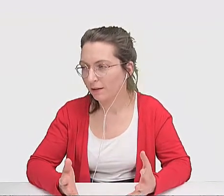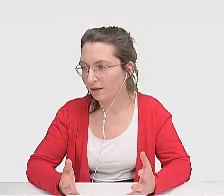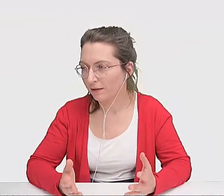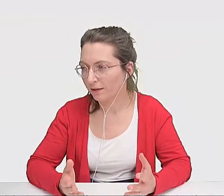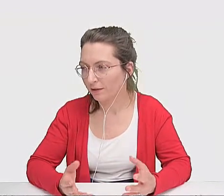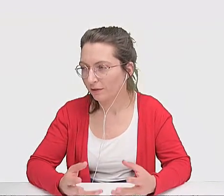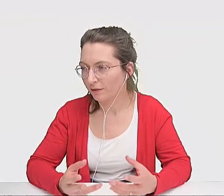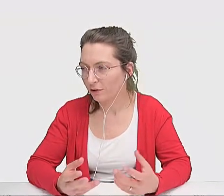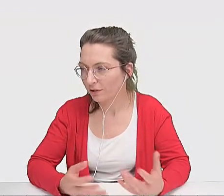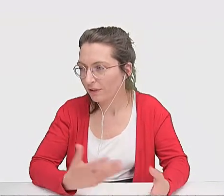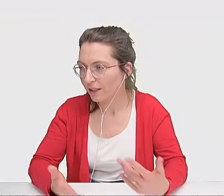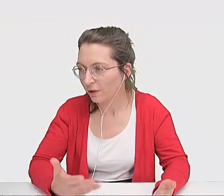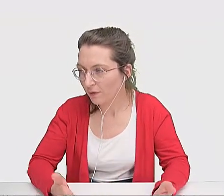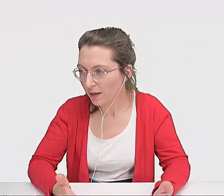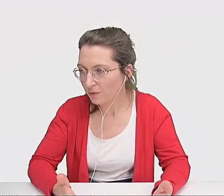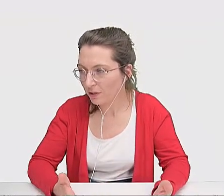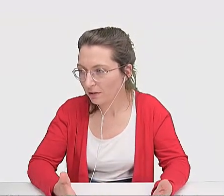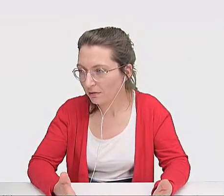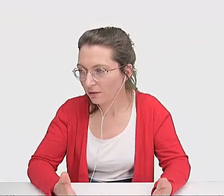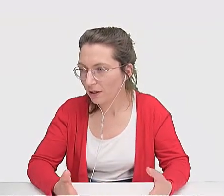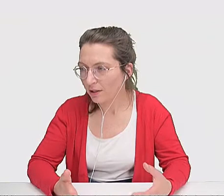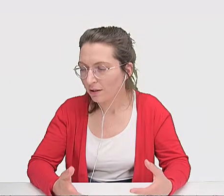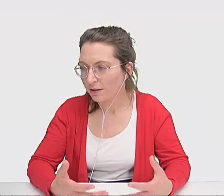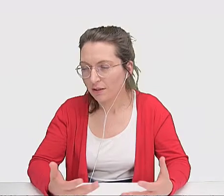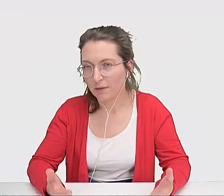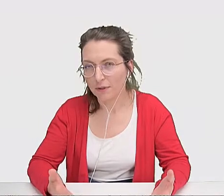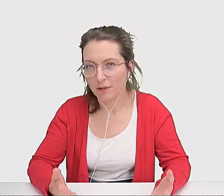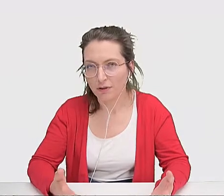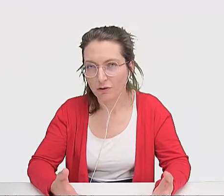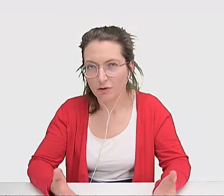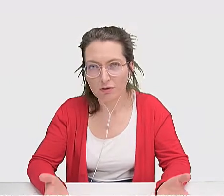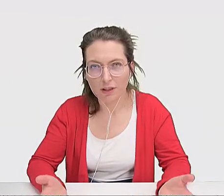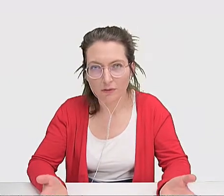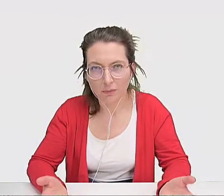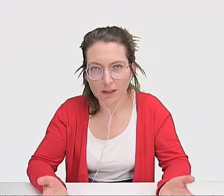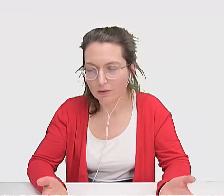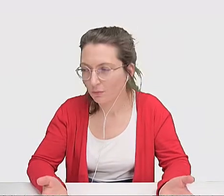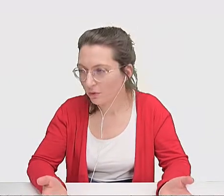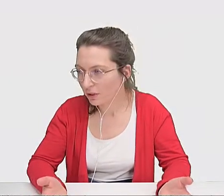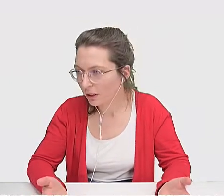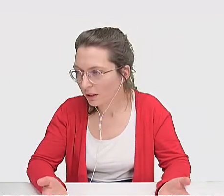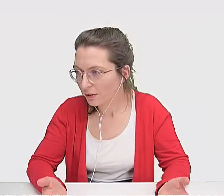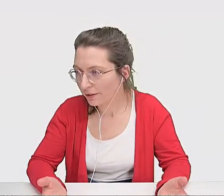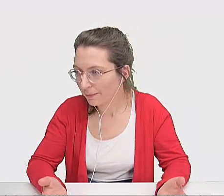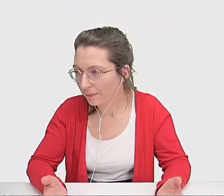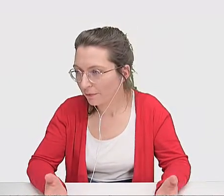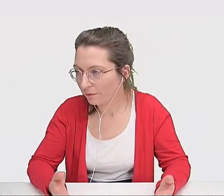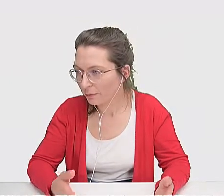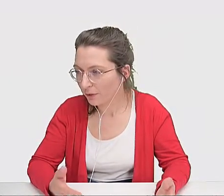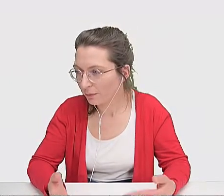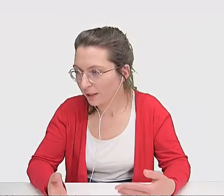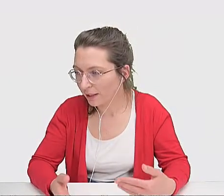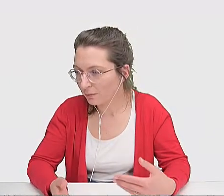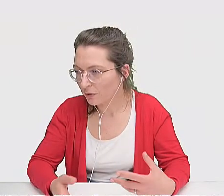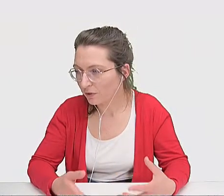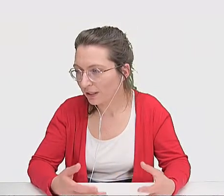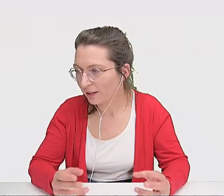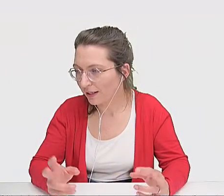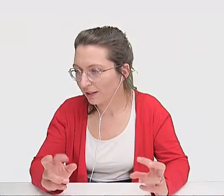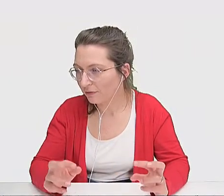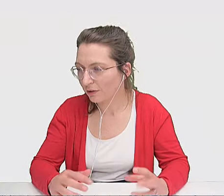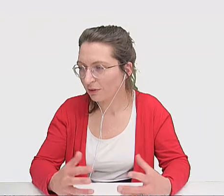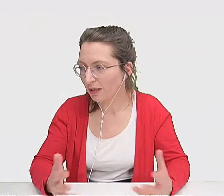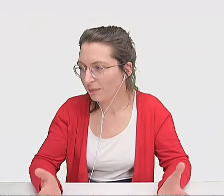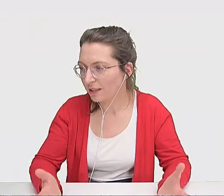haben eine schriftliche Aufgabenstellung. Das kennt man ja auch aus der Schule ganz normal, aus dem Unterricht, wo man überlegen muss und